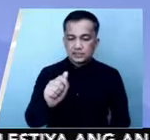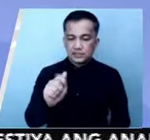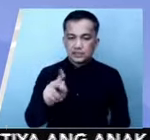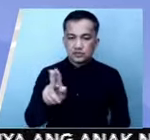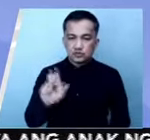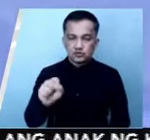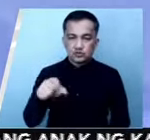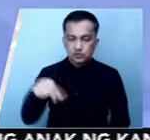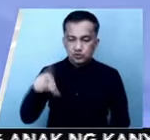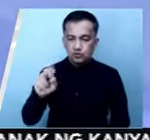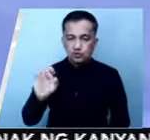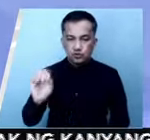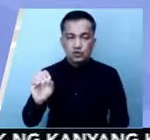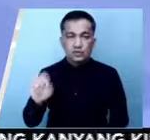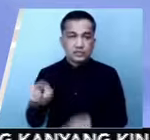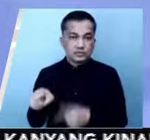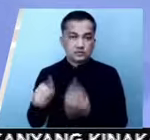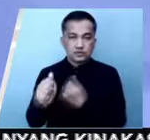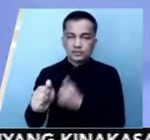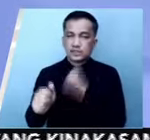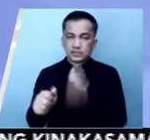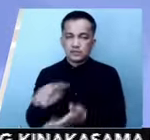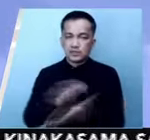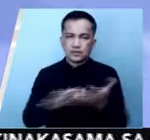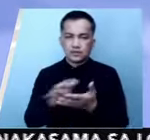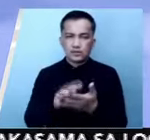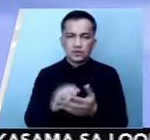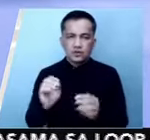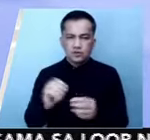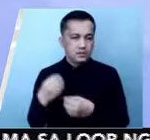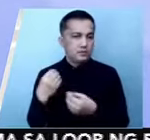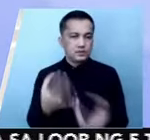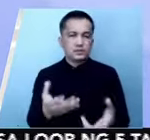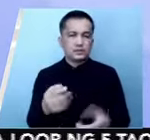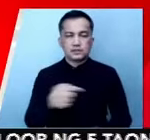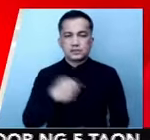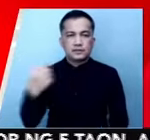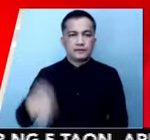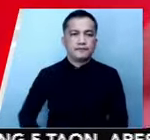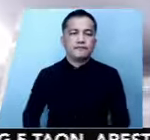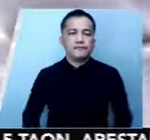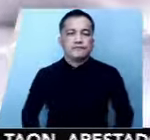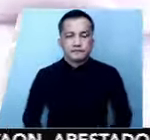hindi raw magkagulo. Wala rin daw siyang anumang isinuko sa China.